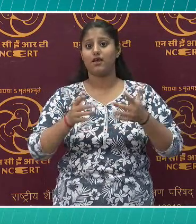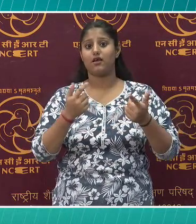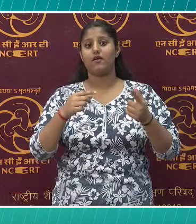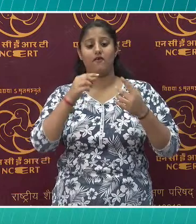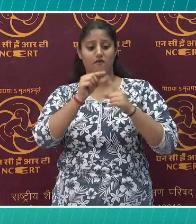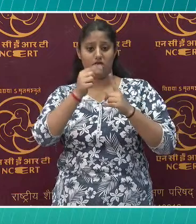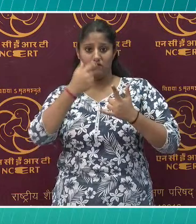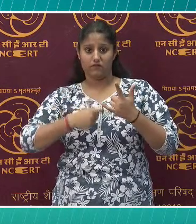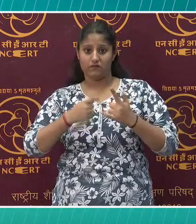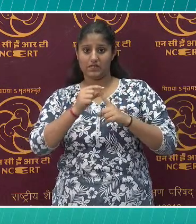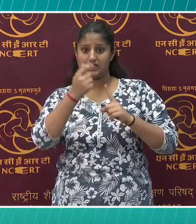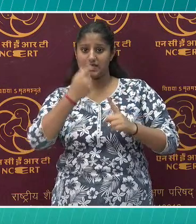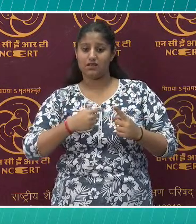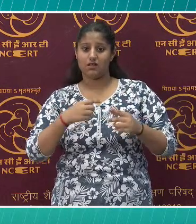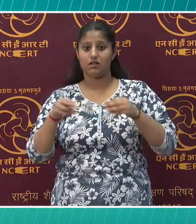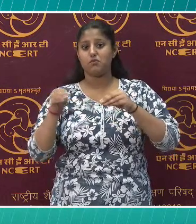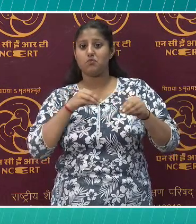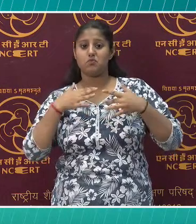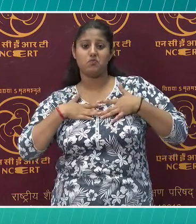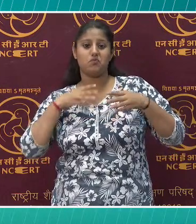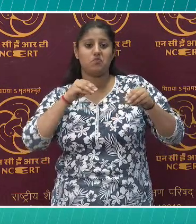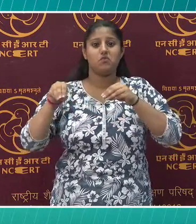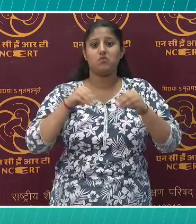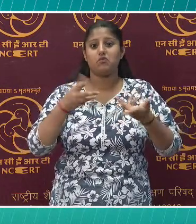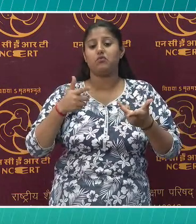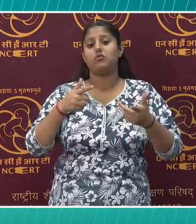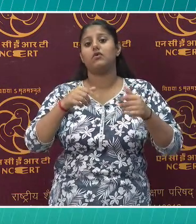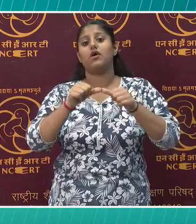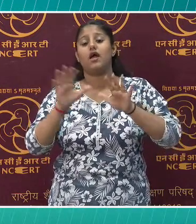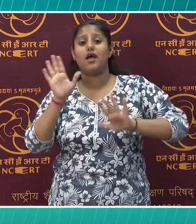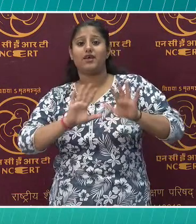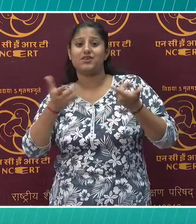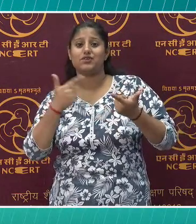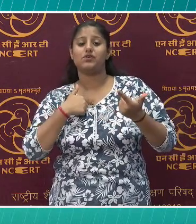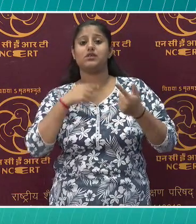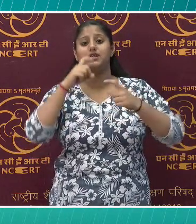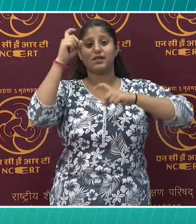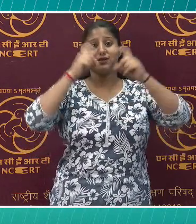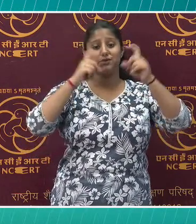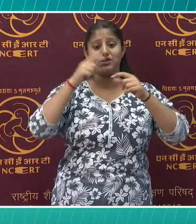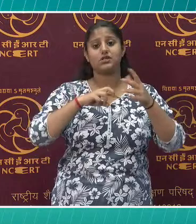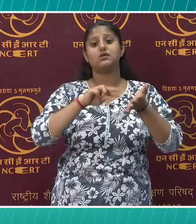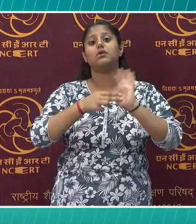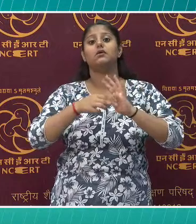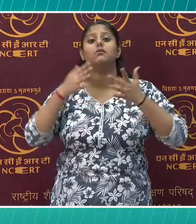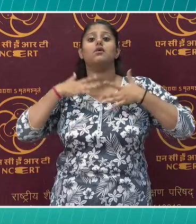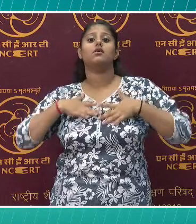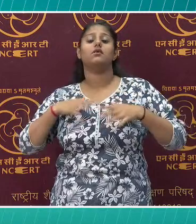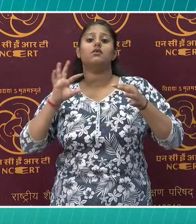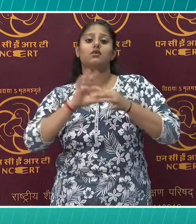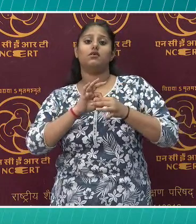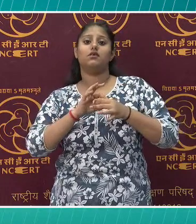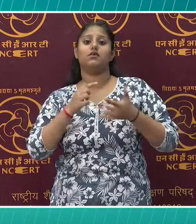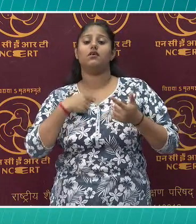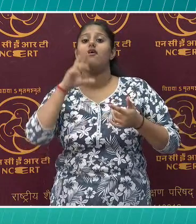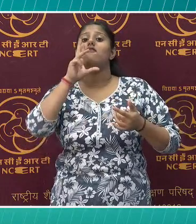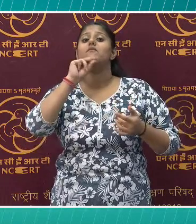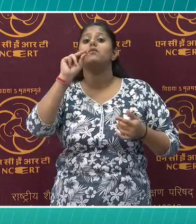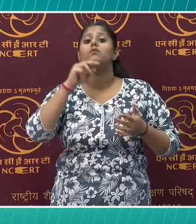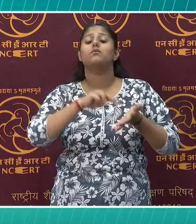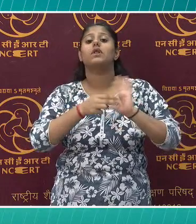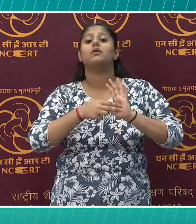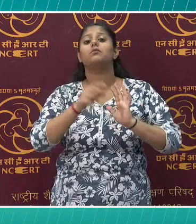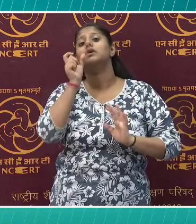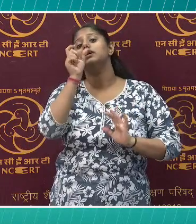performance, movement, embodied performance, action, expression, that is all Angik. Right. Vachik, जो हम शब्द बोल